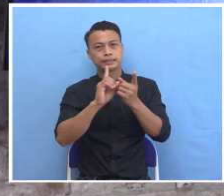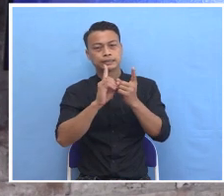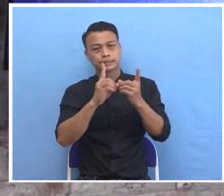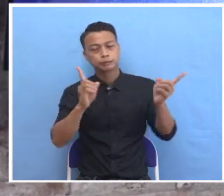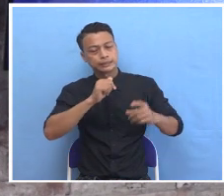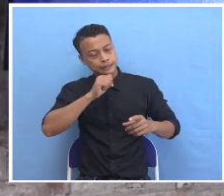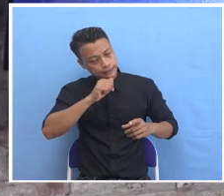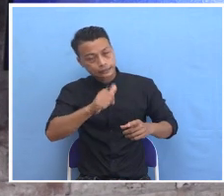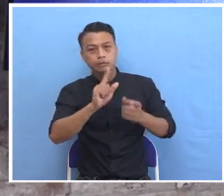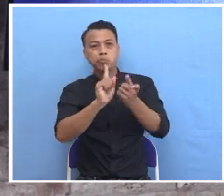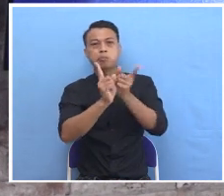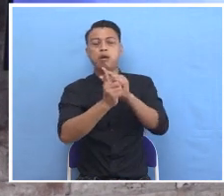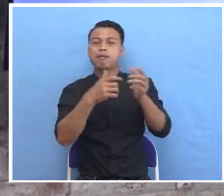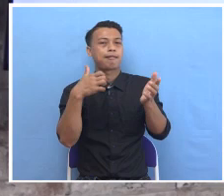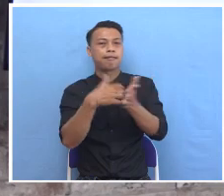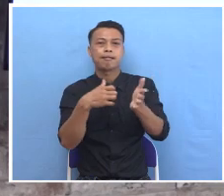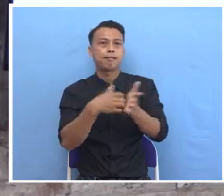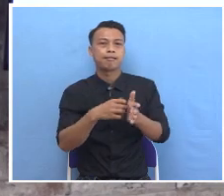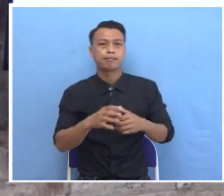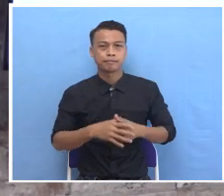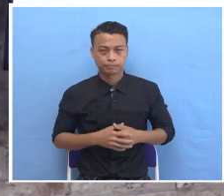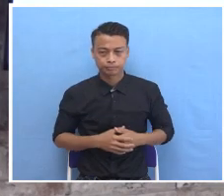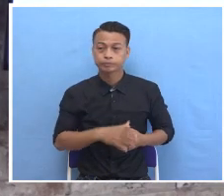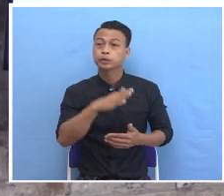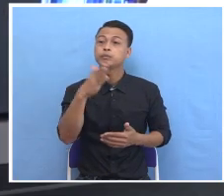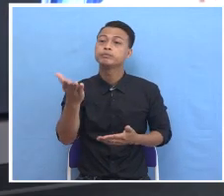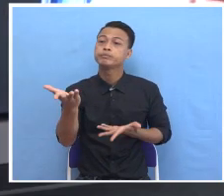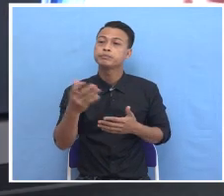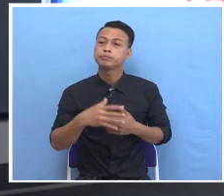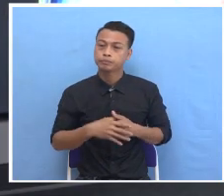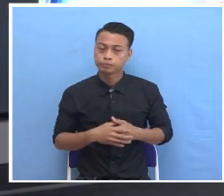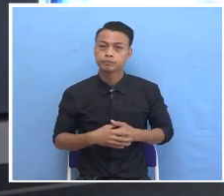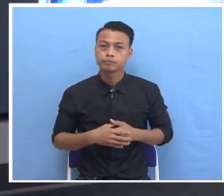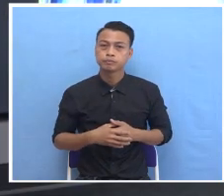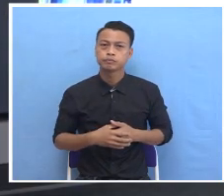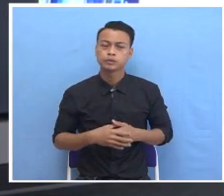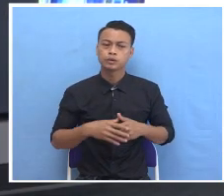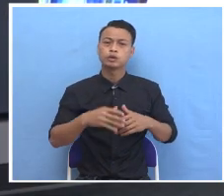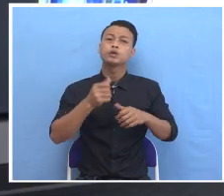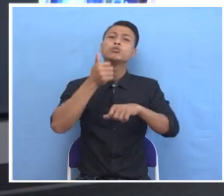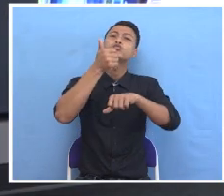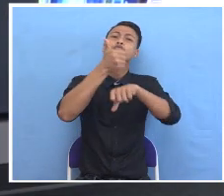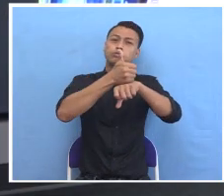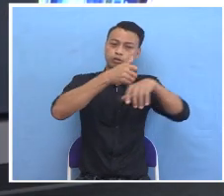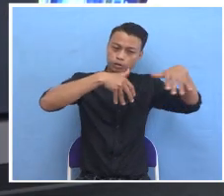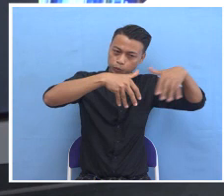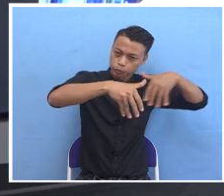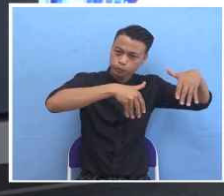က်လေဦးမယ်လို့ကျွန်တော်ထင်တယ်။ ဆရာဦးကျော်ဝင်းရောဘယ်လိုသဘောရပါလဲဆရာ ။ခေါင်းဆောင်တဲ့လူထုဆိုလူထုမှာတော့တာဝန်မ